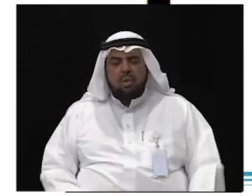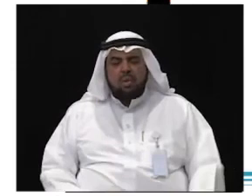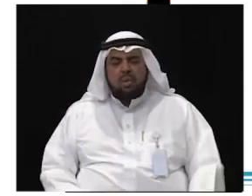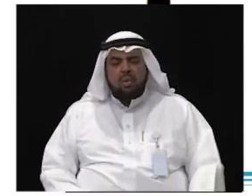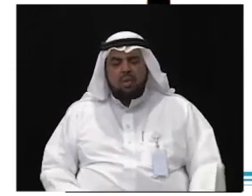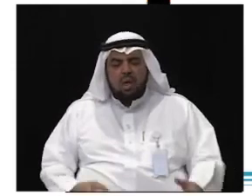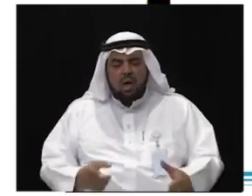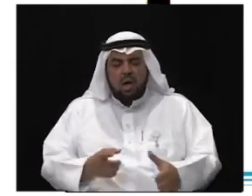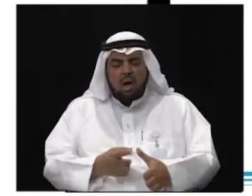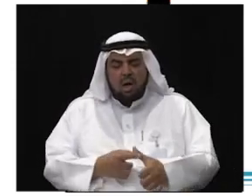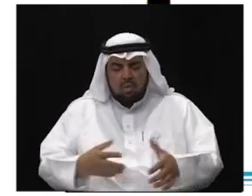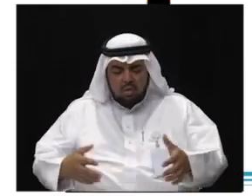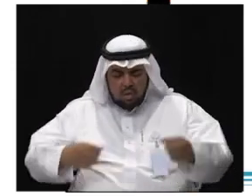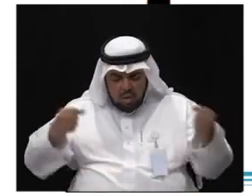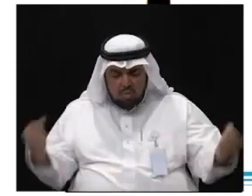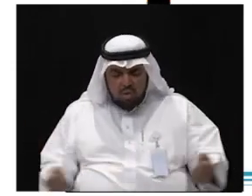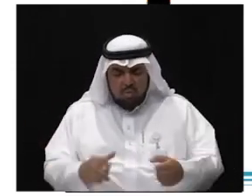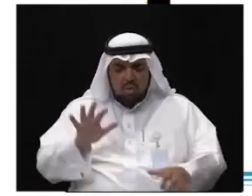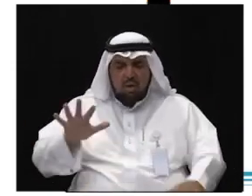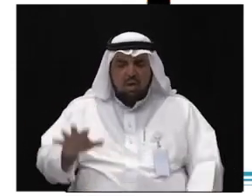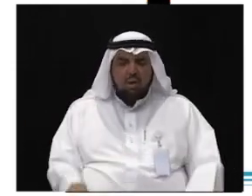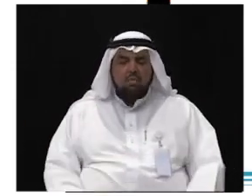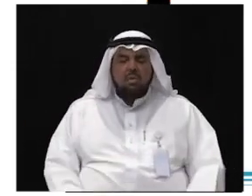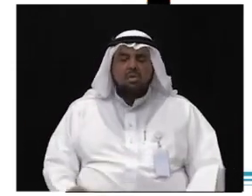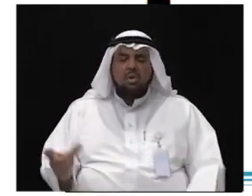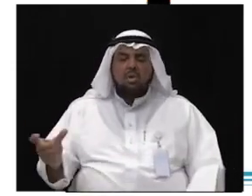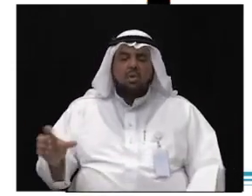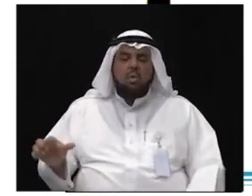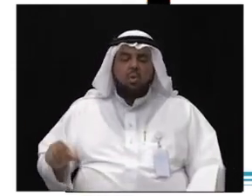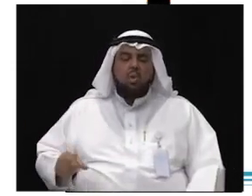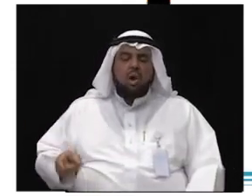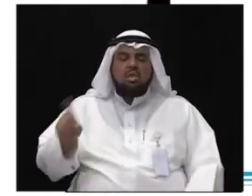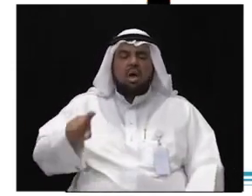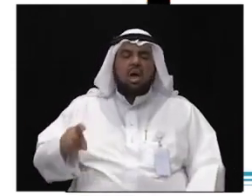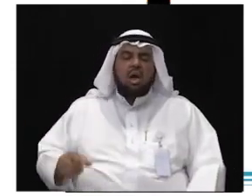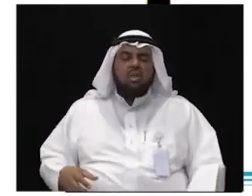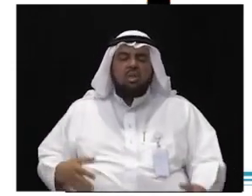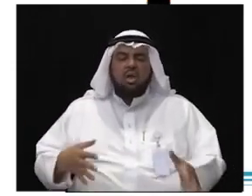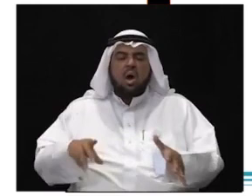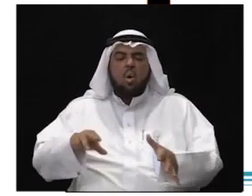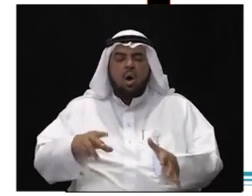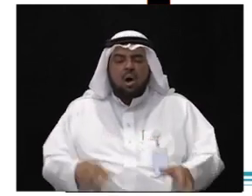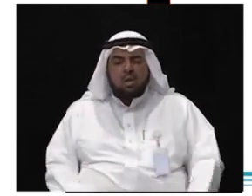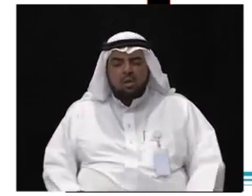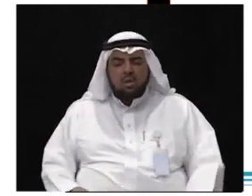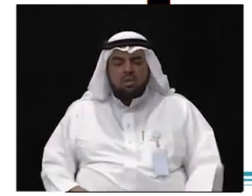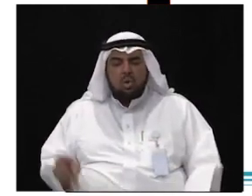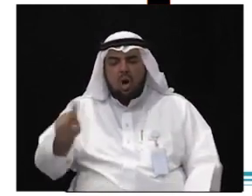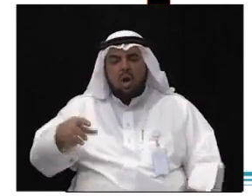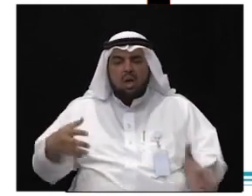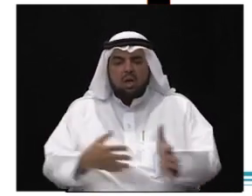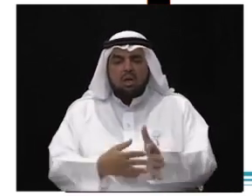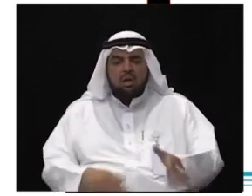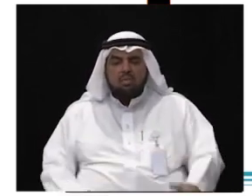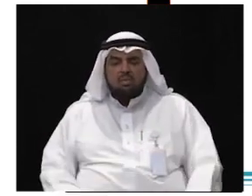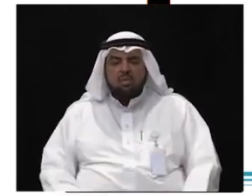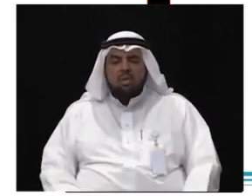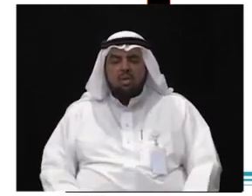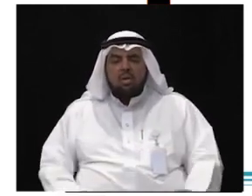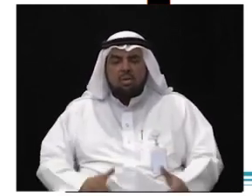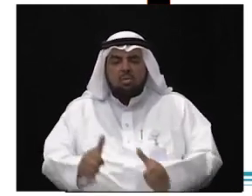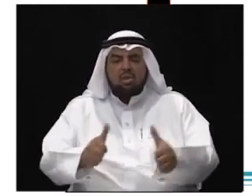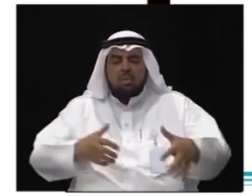وقبل الانتهاء من التدريب الخامس طرحت نورة سؤالها الأخير لهذا التدريب، في تطبيق